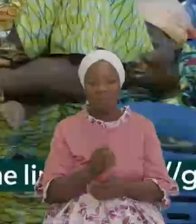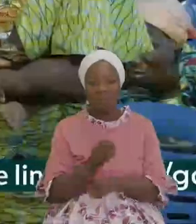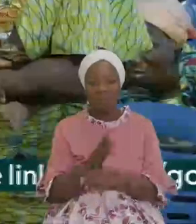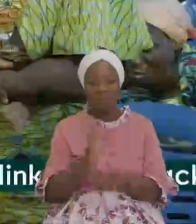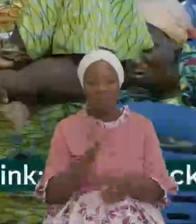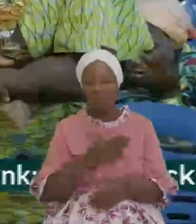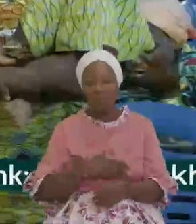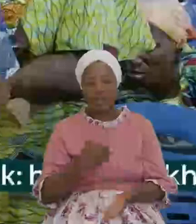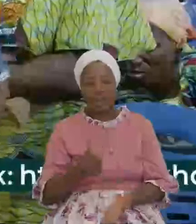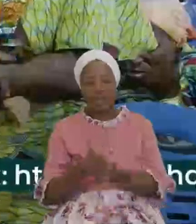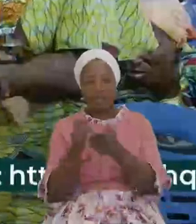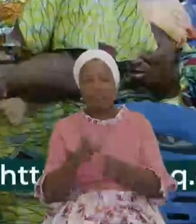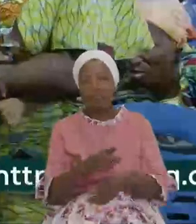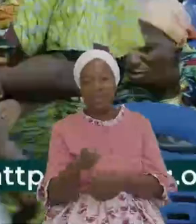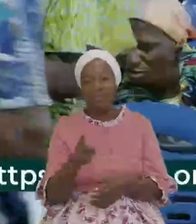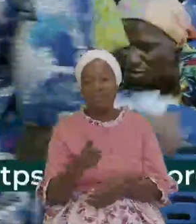Rapidement.